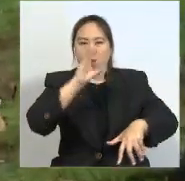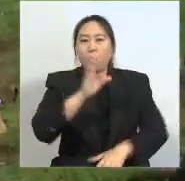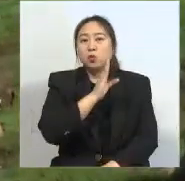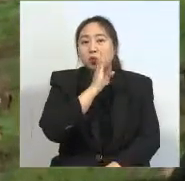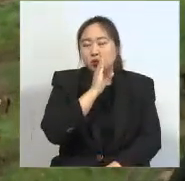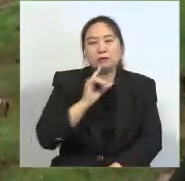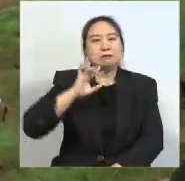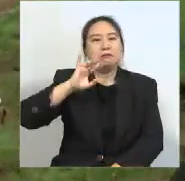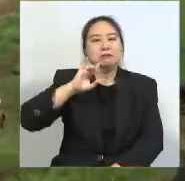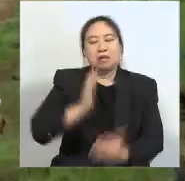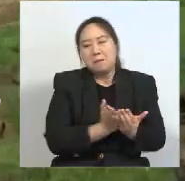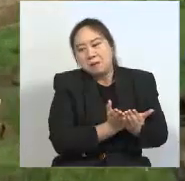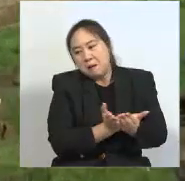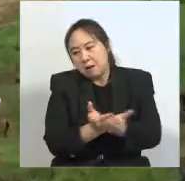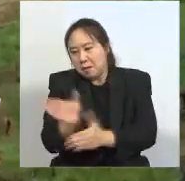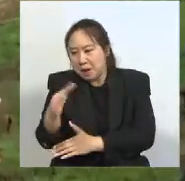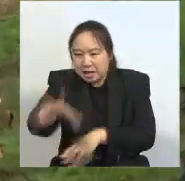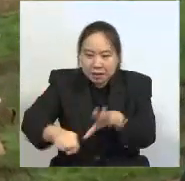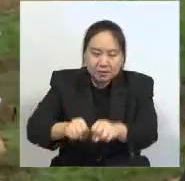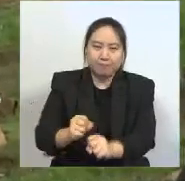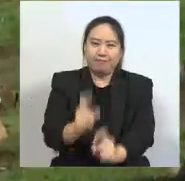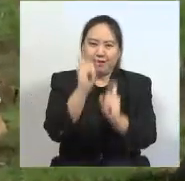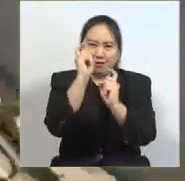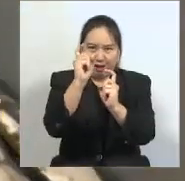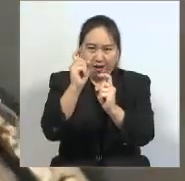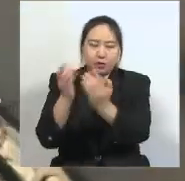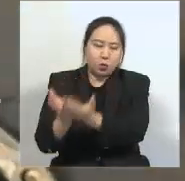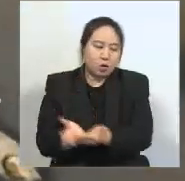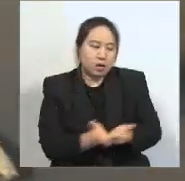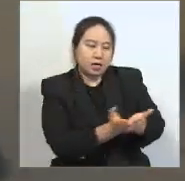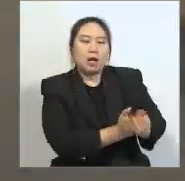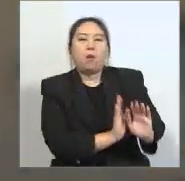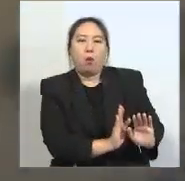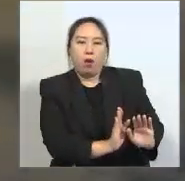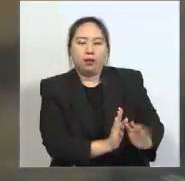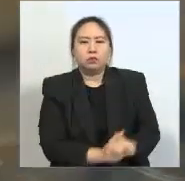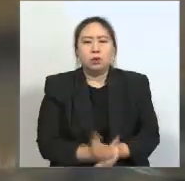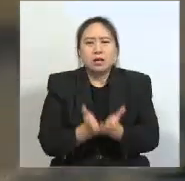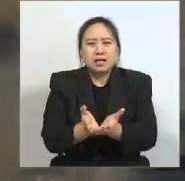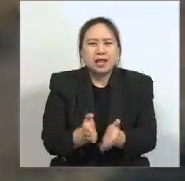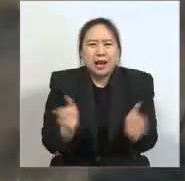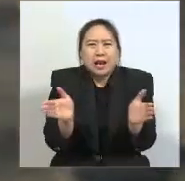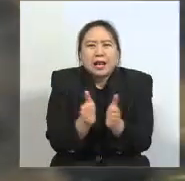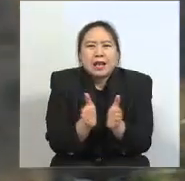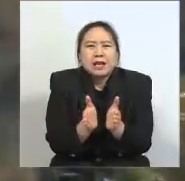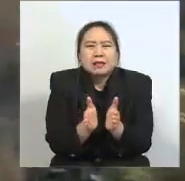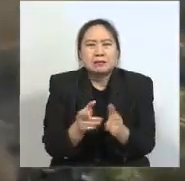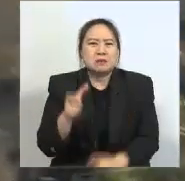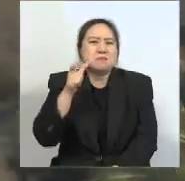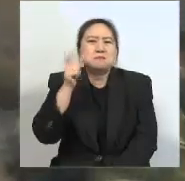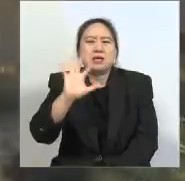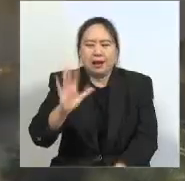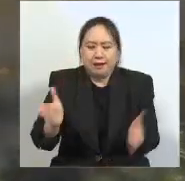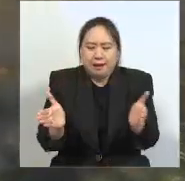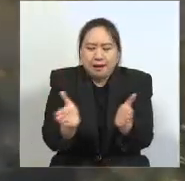กเรือไปหาปลาอาจจะทำให้เกิดอันตรายได้ก็เลยต้องเอาเรือเข้ามาจอดไว้ เพราะว่าเรือเนี่ยก็ไม่ใช่ลำใหญ่ ใช่ มันเป็นเรือลำเล็กของชาวประมง